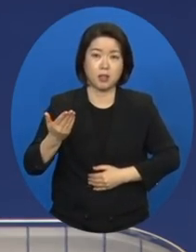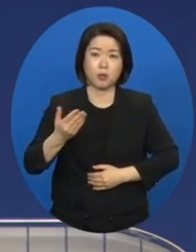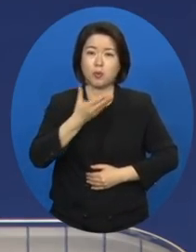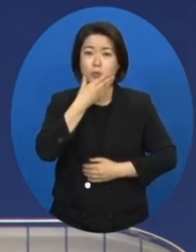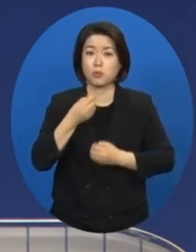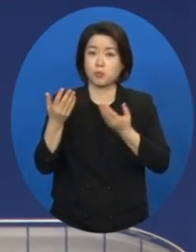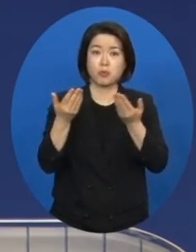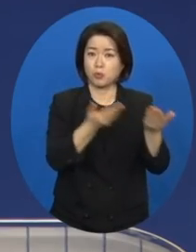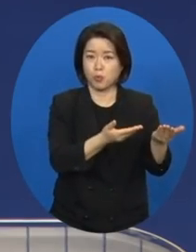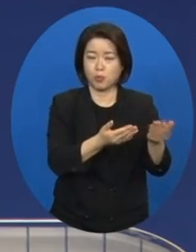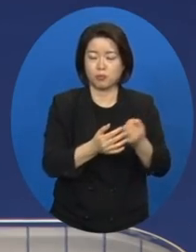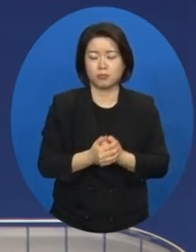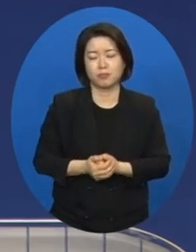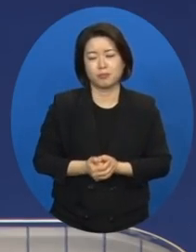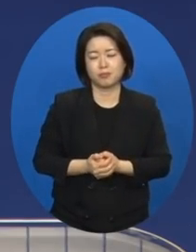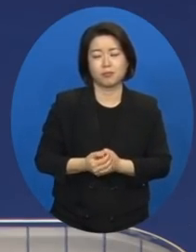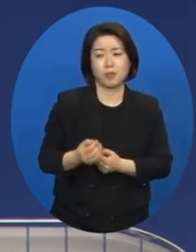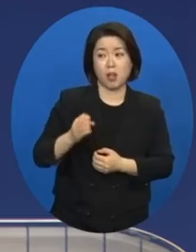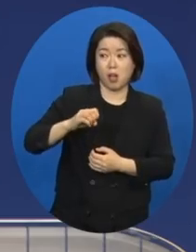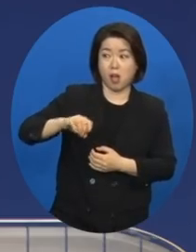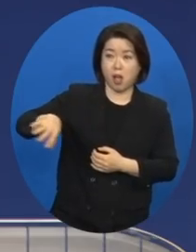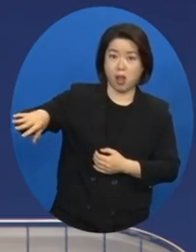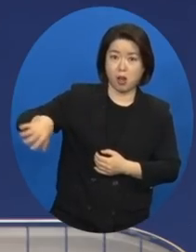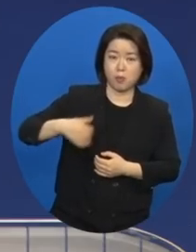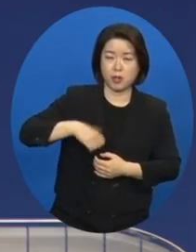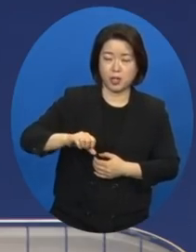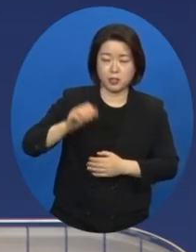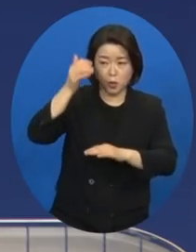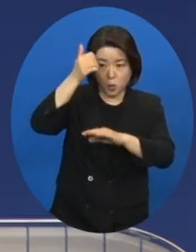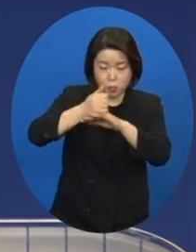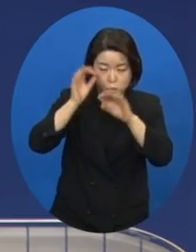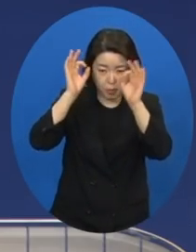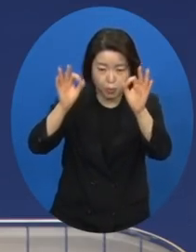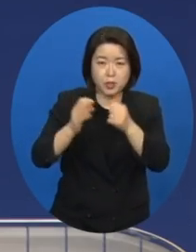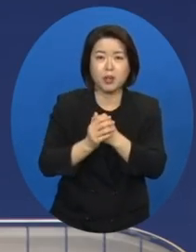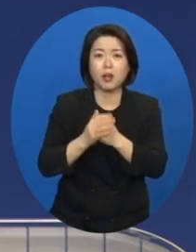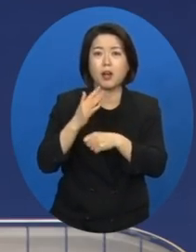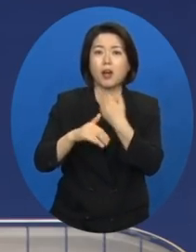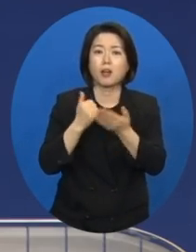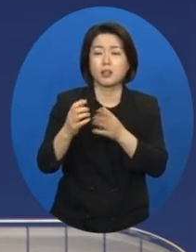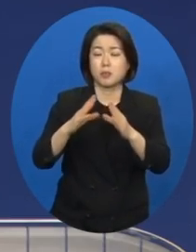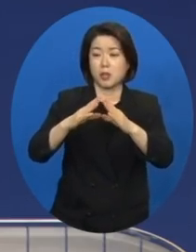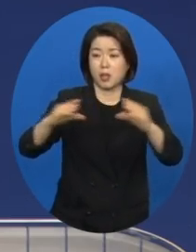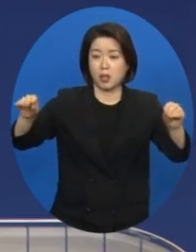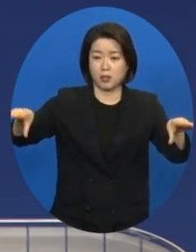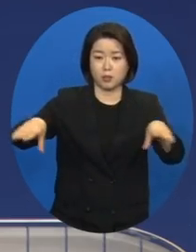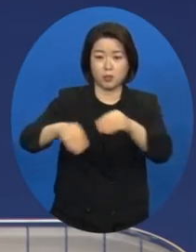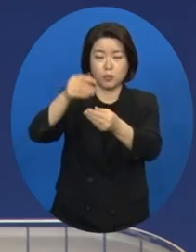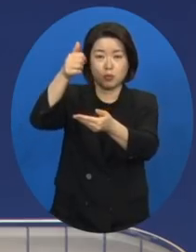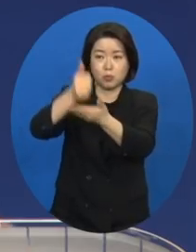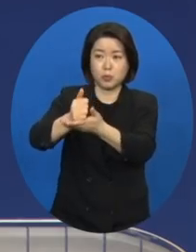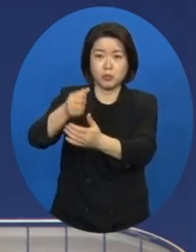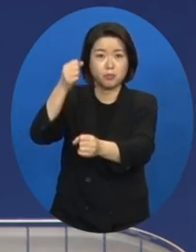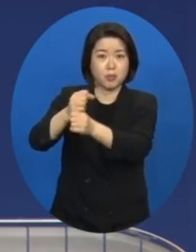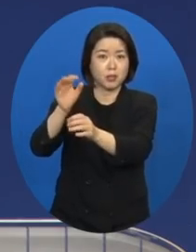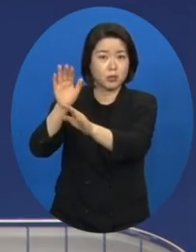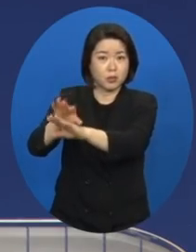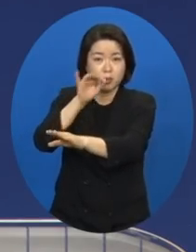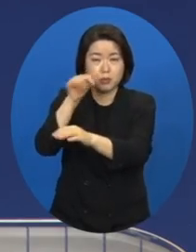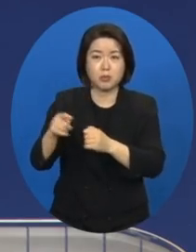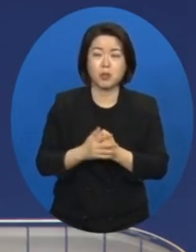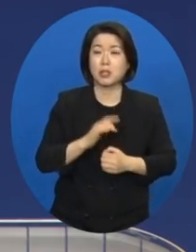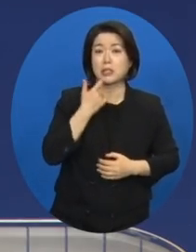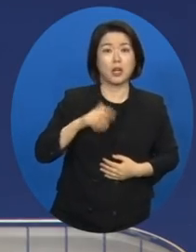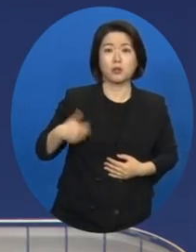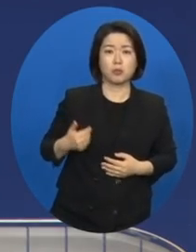잃어버린 아들 나중에 보니까 하나님이 어떻게 하시냐면 애굽의 총리로 만들어주셨어요. 야곱도